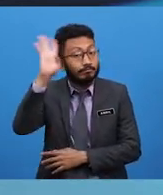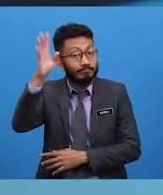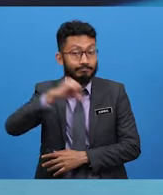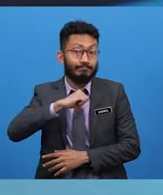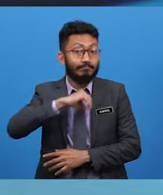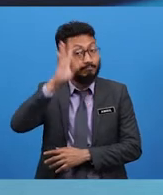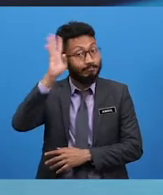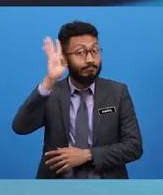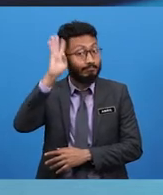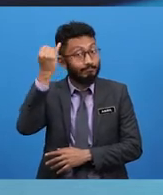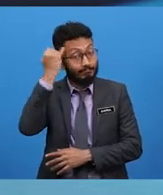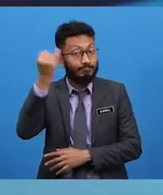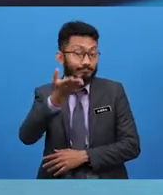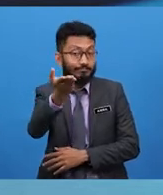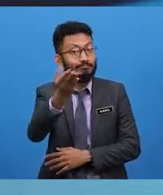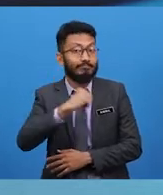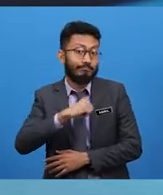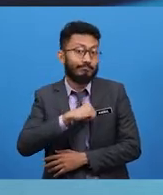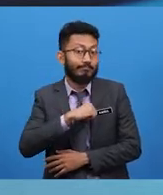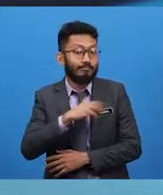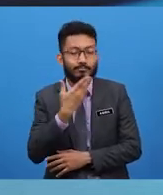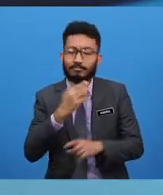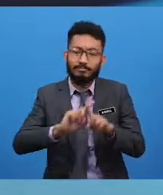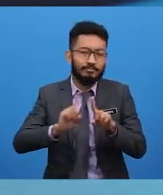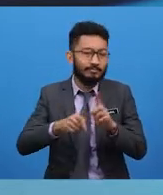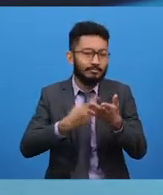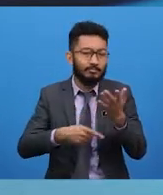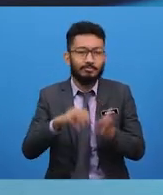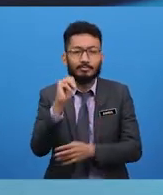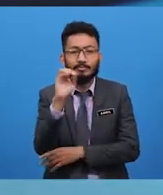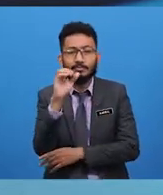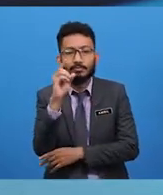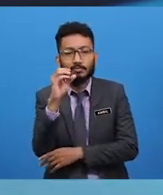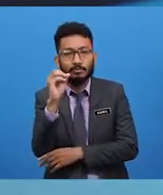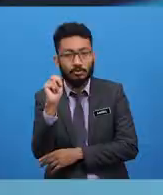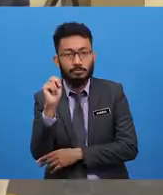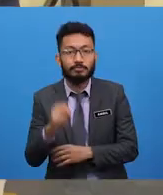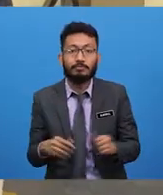menggunakan campuran warna Remazol dengan sodium silikat.